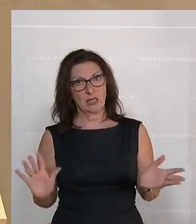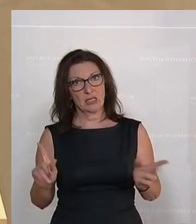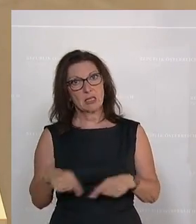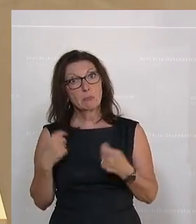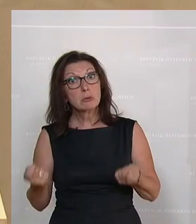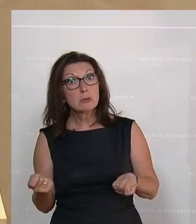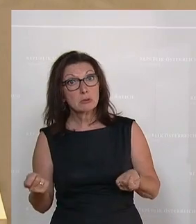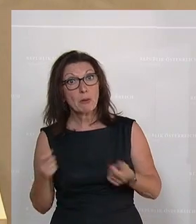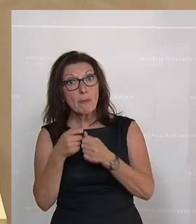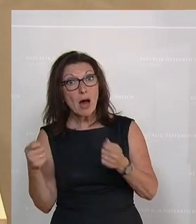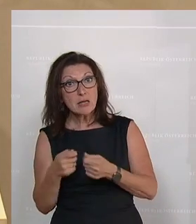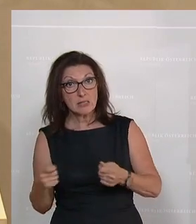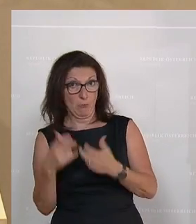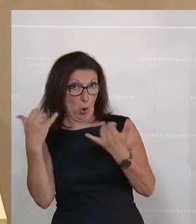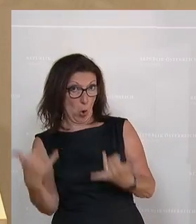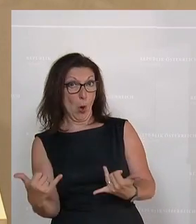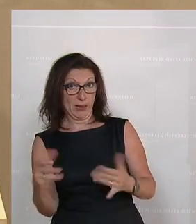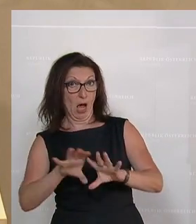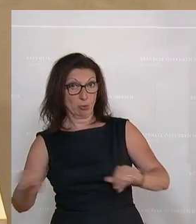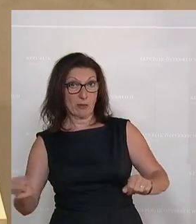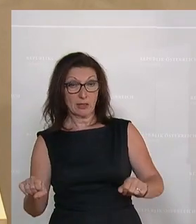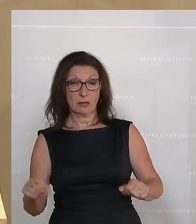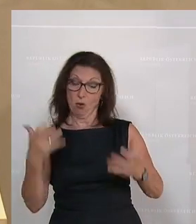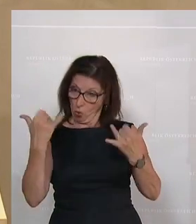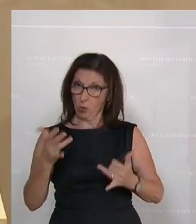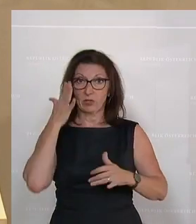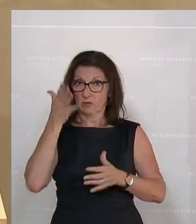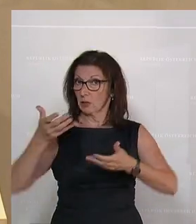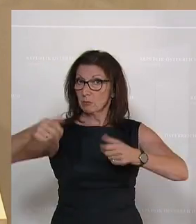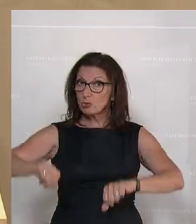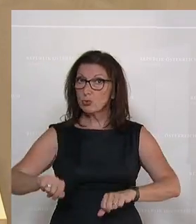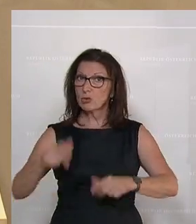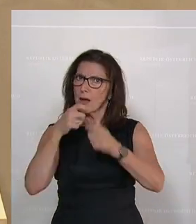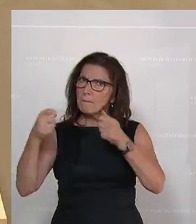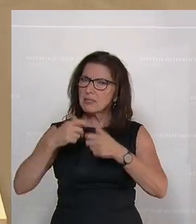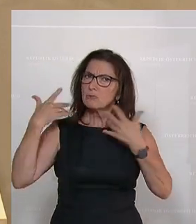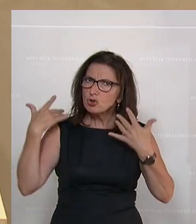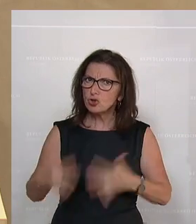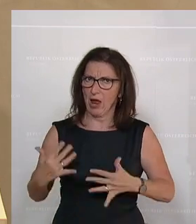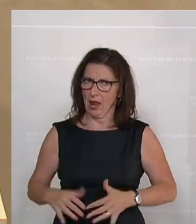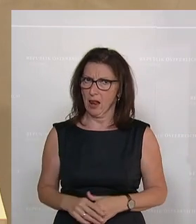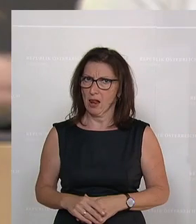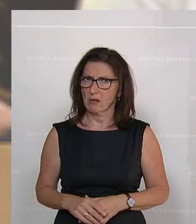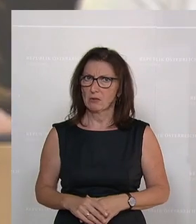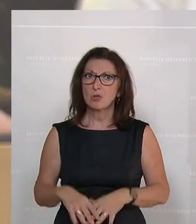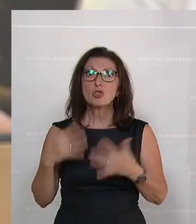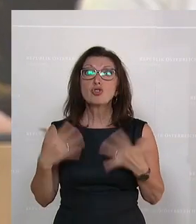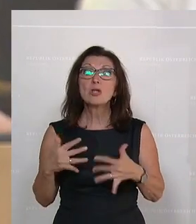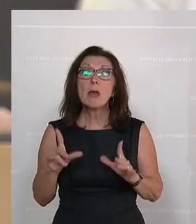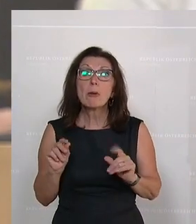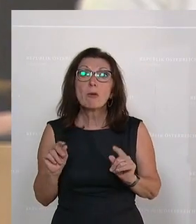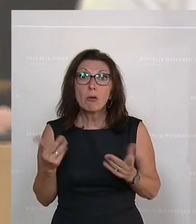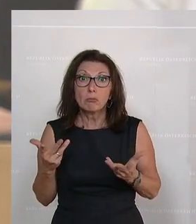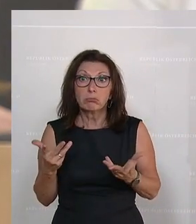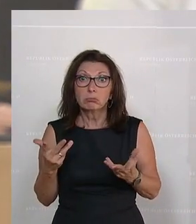maßnahme die wir heute setzen die wir heute beschließen die relativ schnell gehen und relativ schnell heißt es braucht um eine